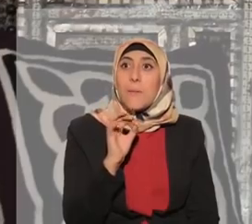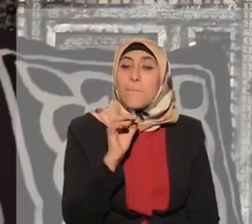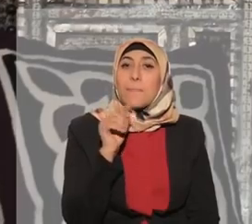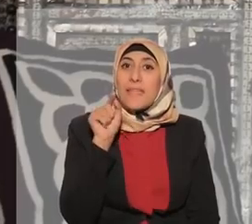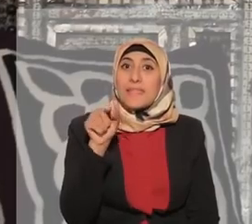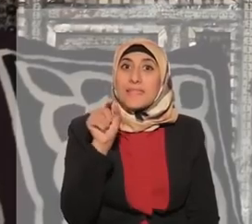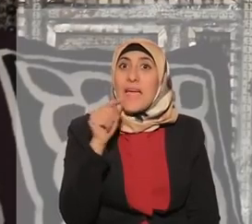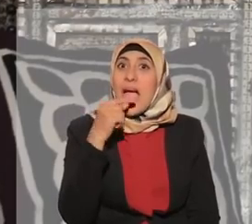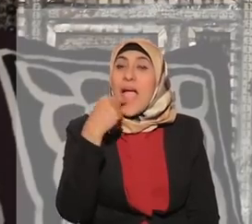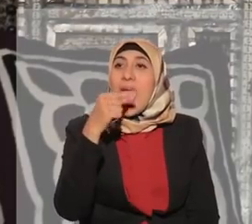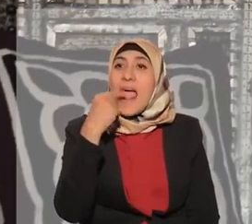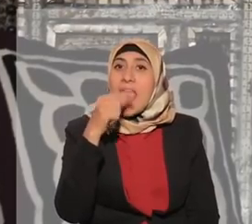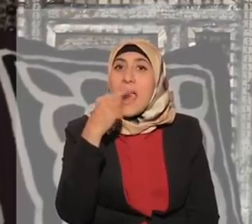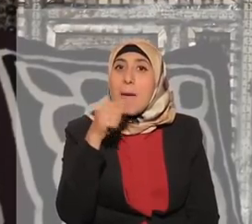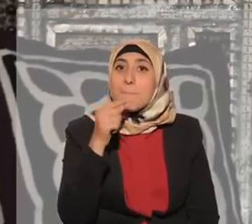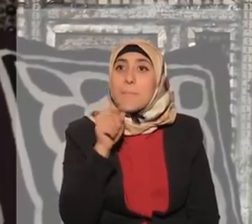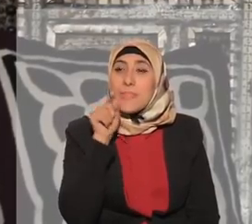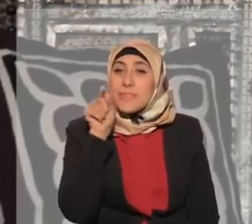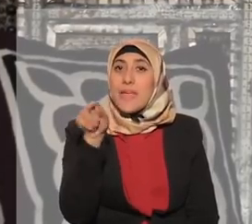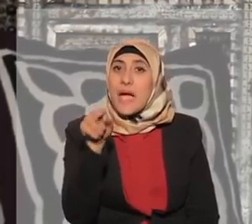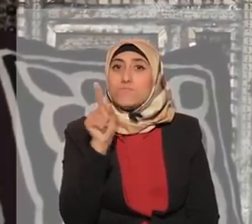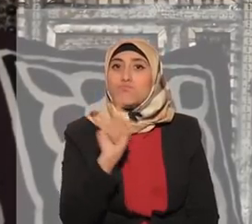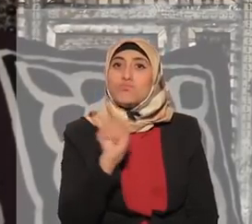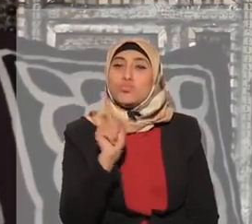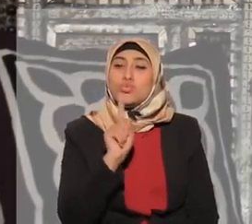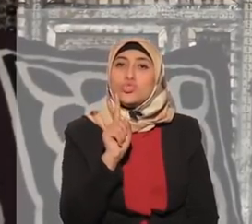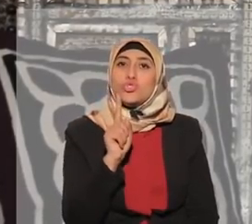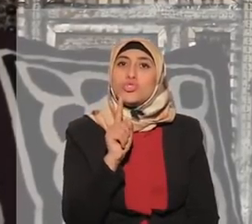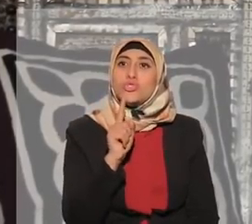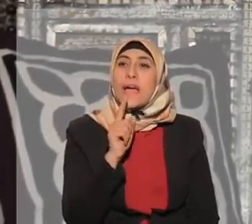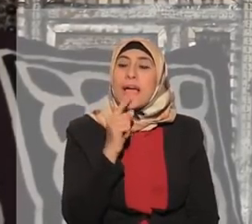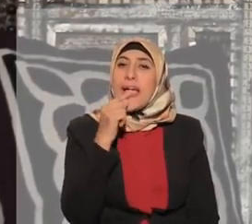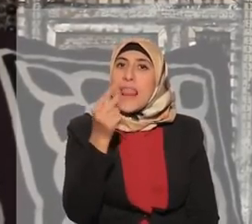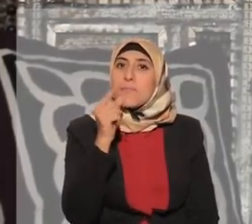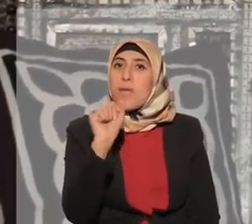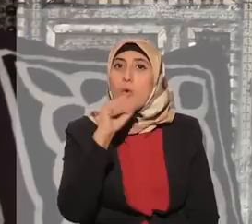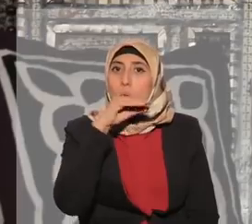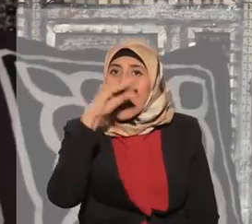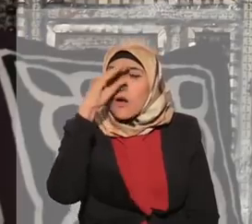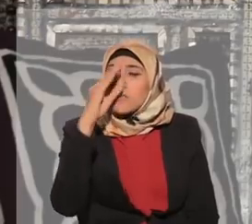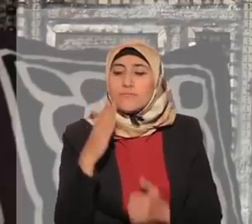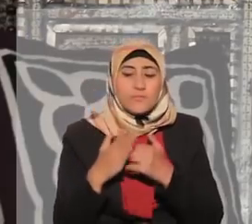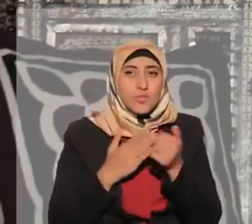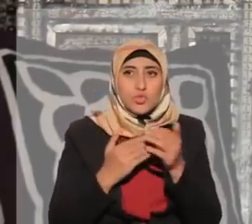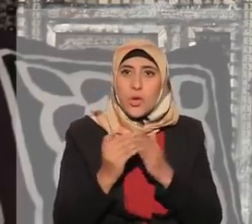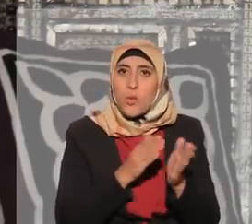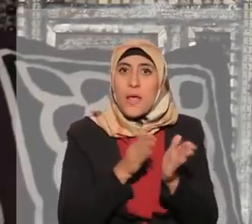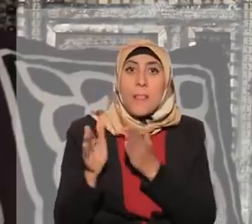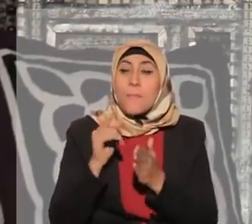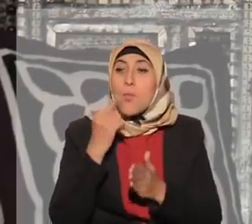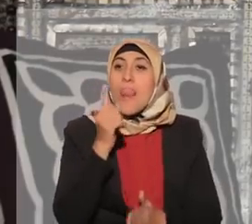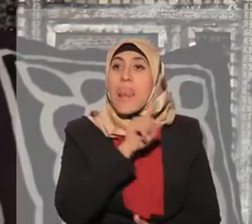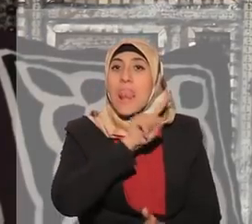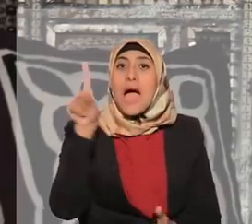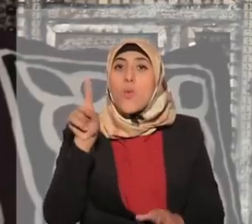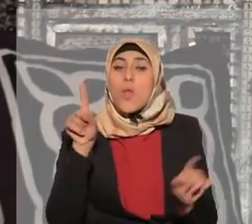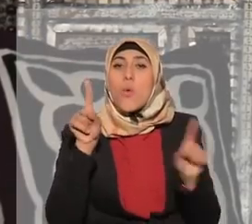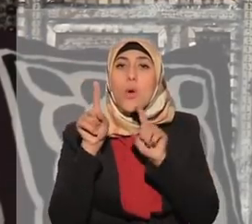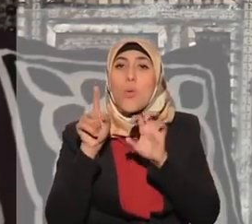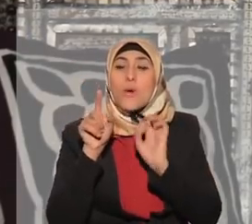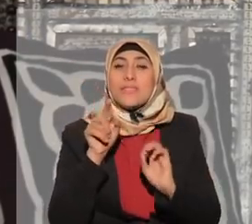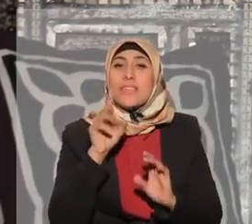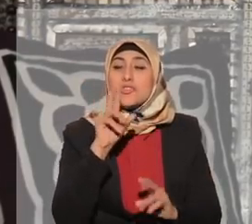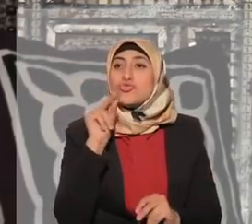وقال قولك ذا ليس الذكر نفسه، أي الحال الذي قلت به لا حول ولا قوة إلا بالله العلي